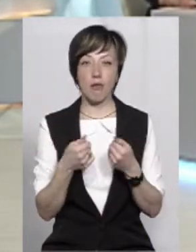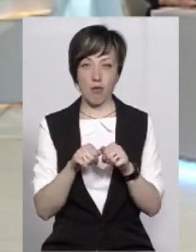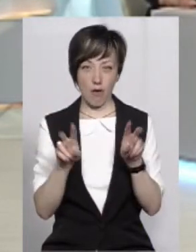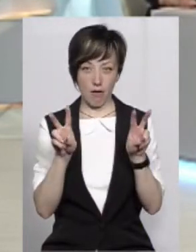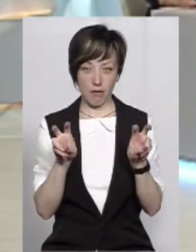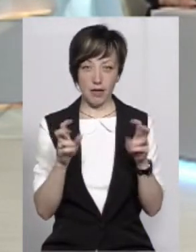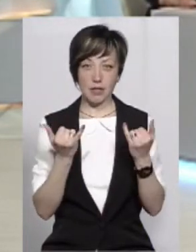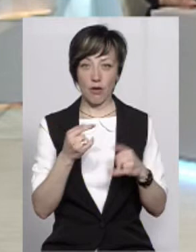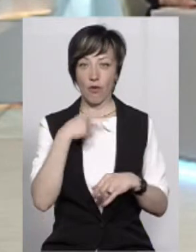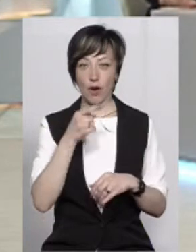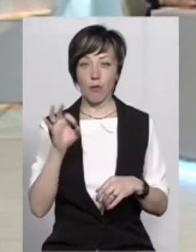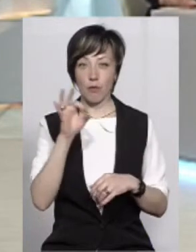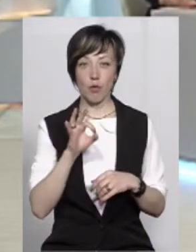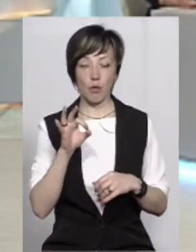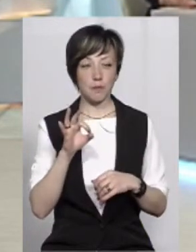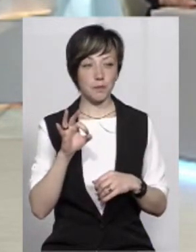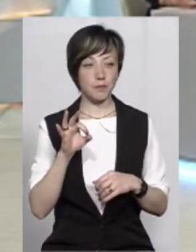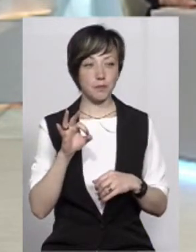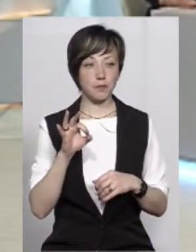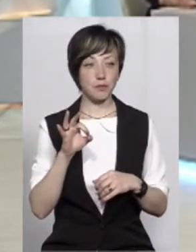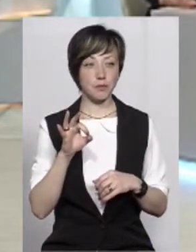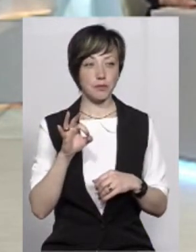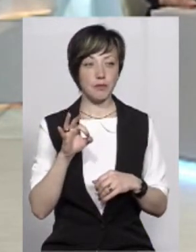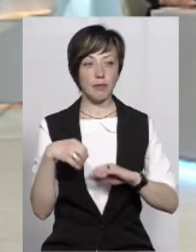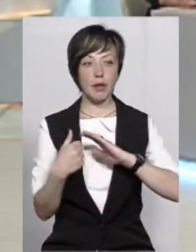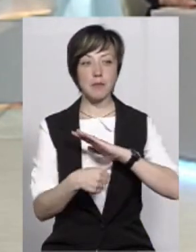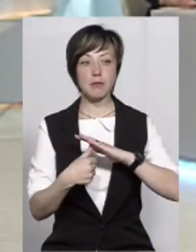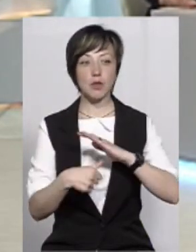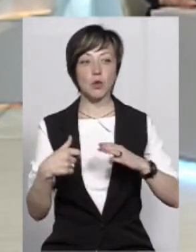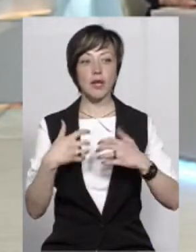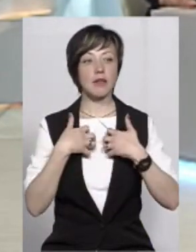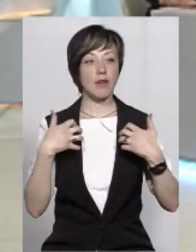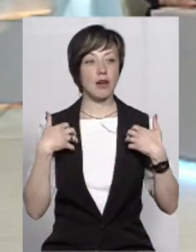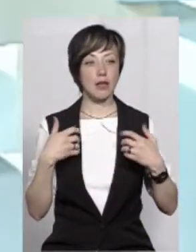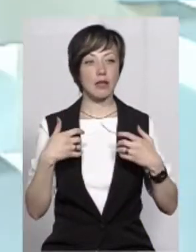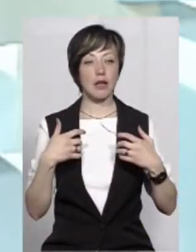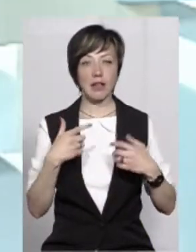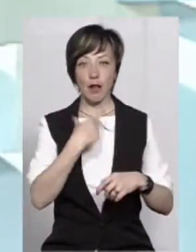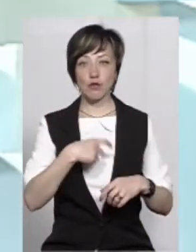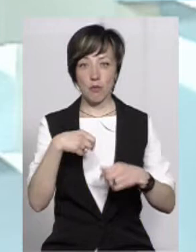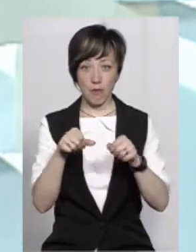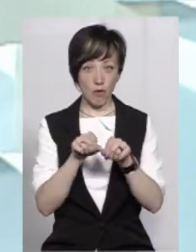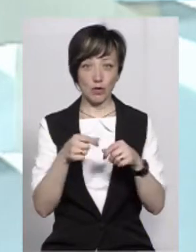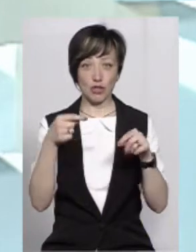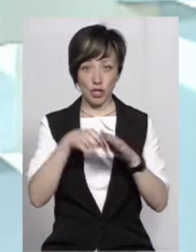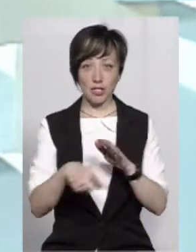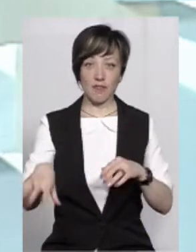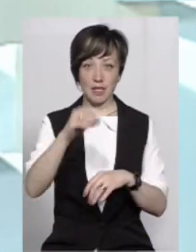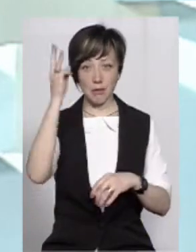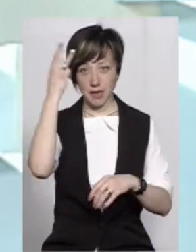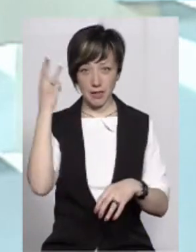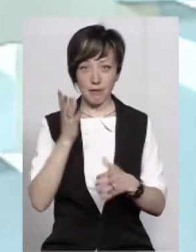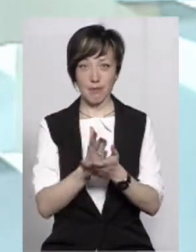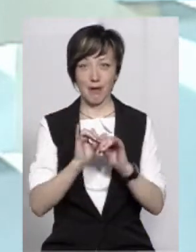От якщо ми зараз будемо говорити, що от безпритульні тварини переносять на собі блохи, то, значить, весь Хмельницький